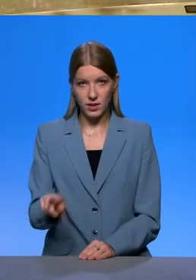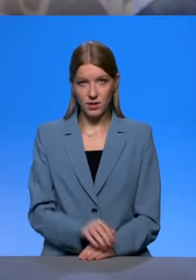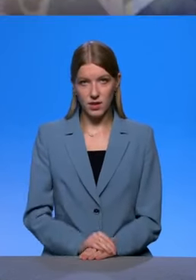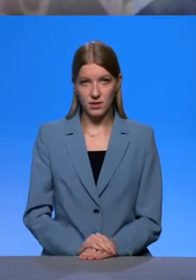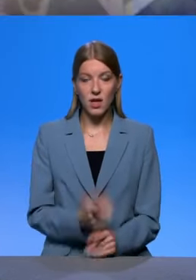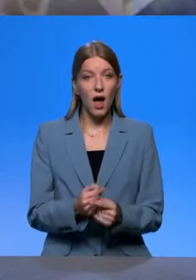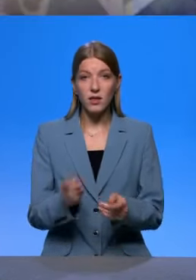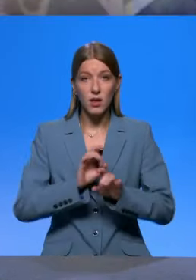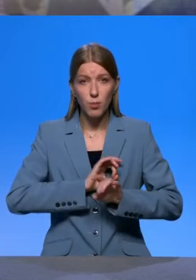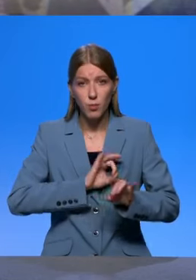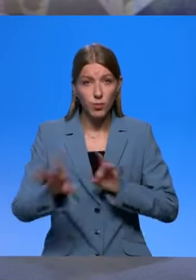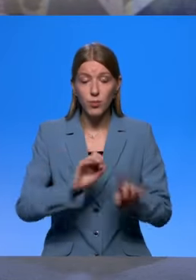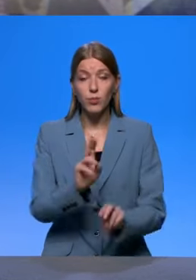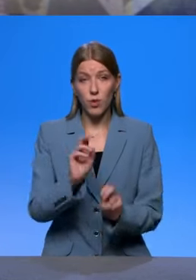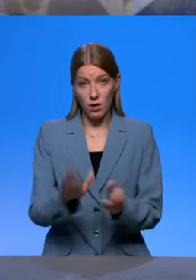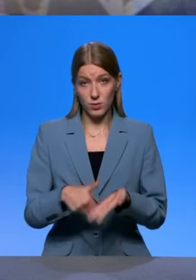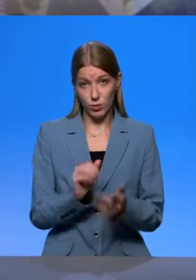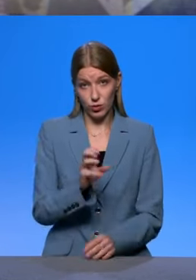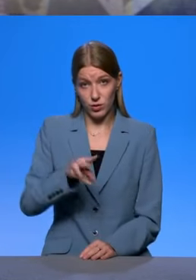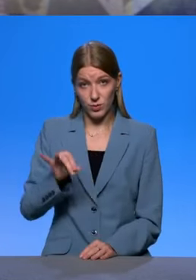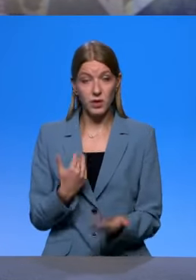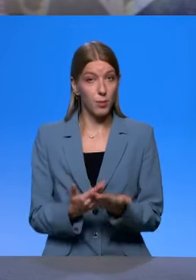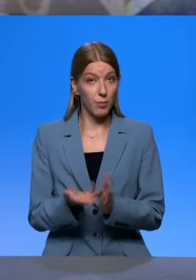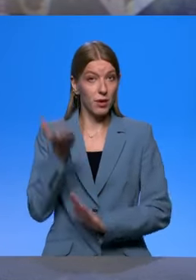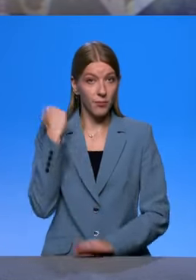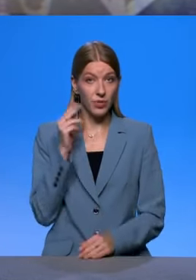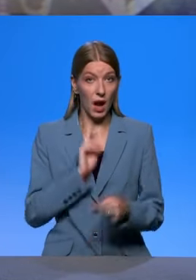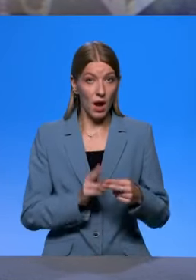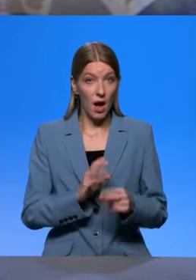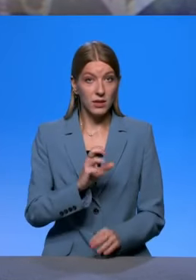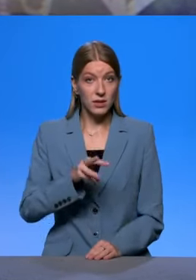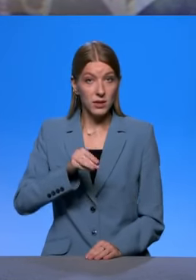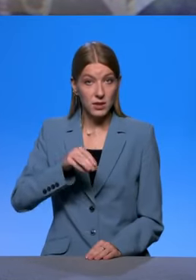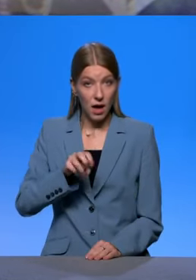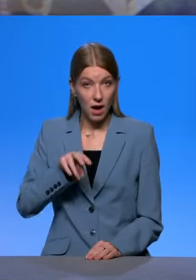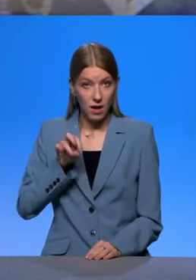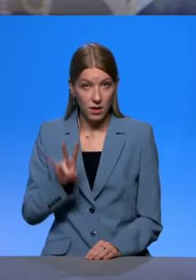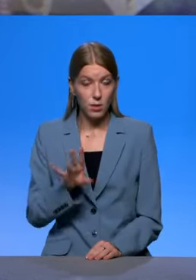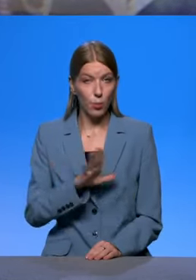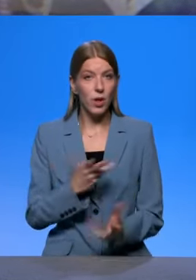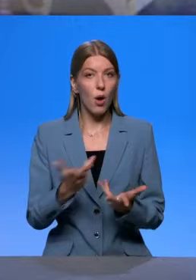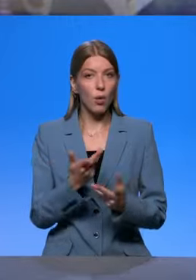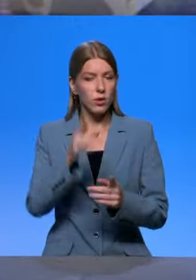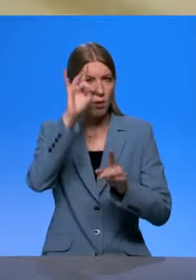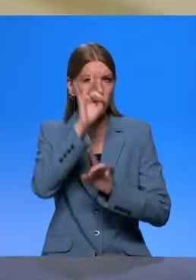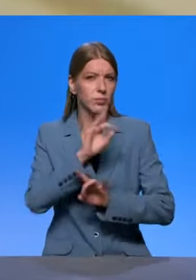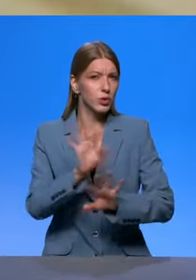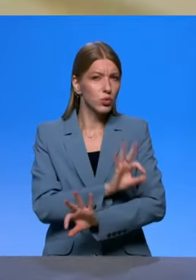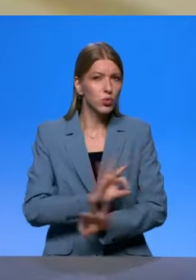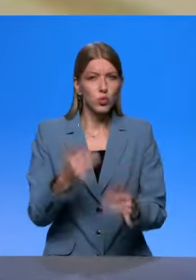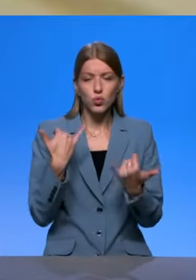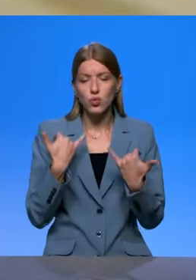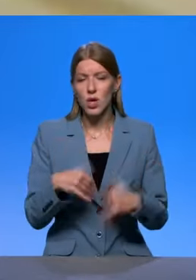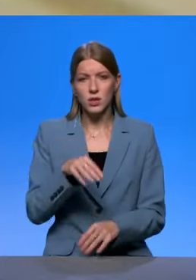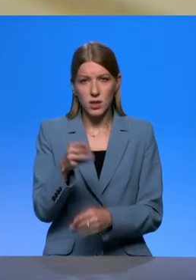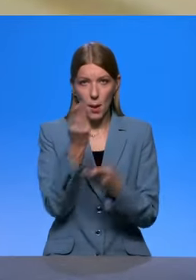средства массовой информации. Например, при Сталине был вот один там медиум, да, такой вот прям чудесный, который, так сказать, вот